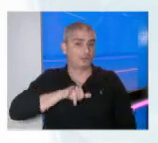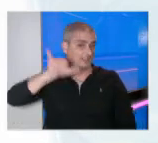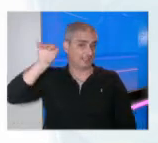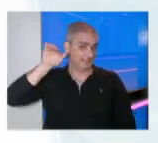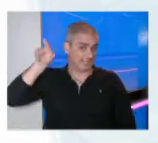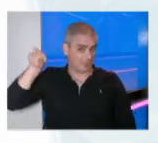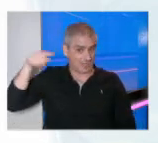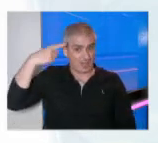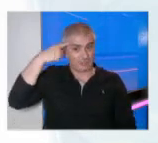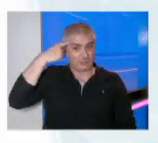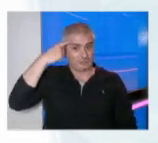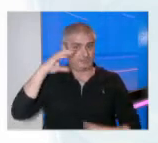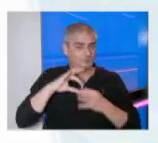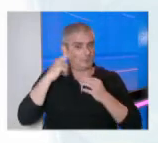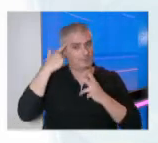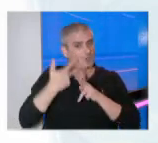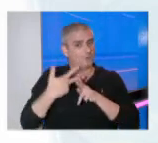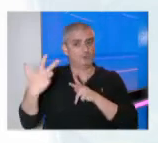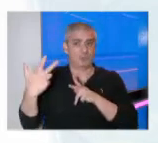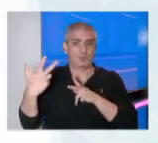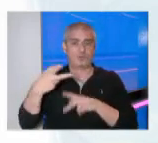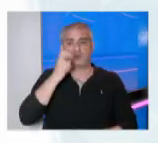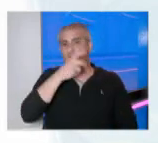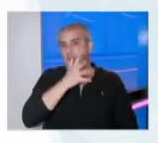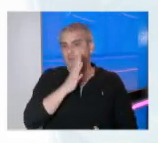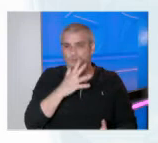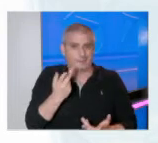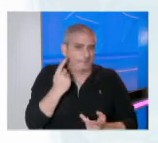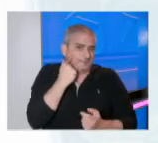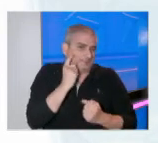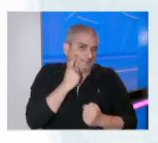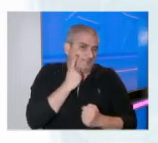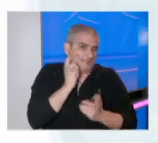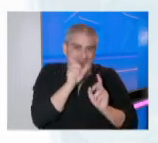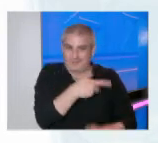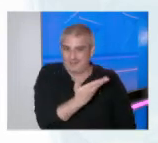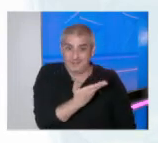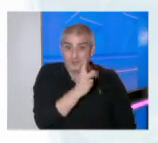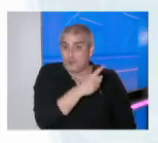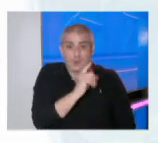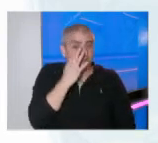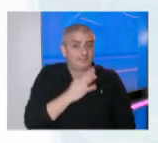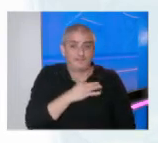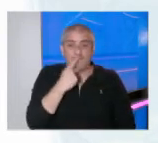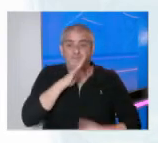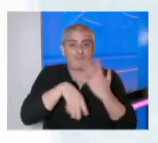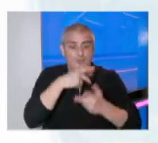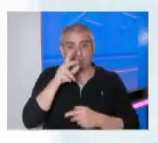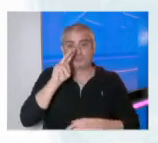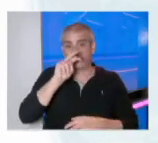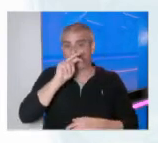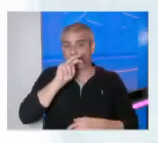טס לסעודיה לחשוב על המשפט בראש צלול. גנץ כל כך פתטי עד כדי כך שהוא לא שם לב